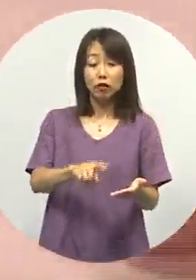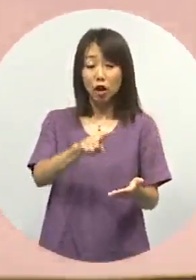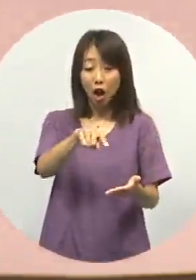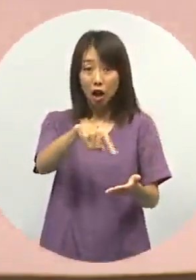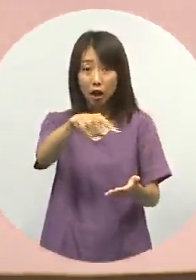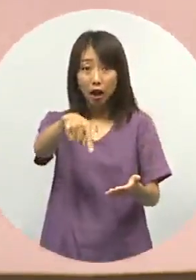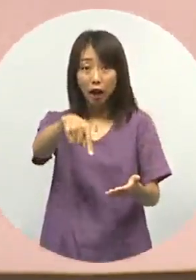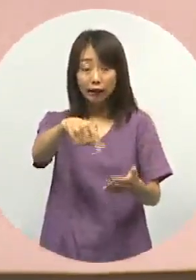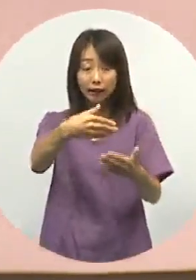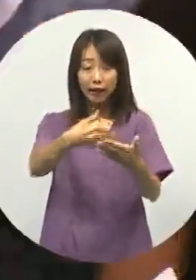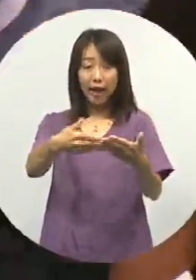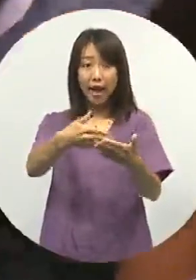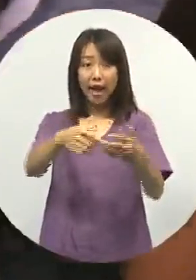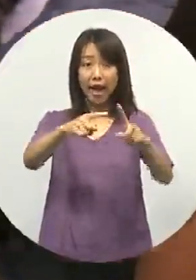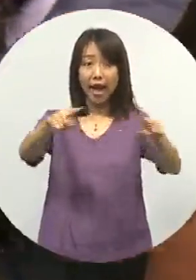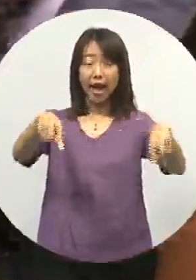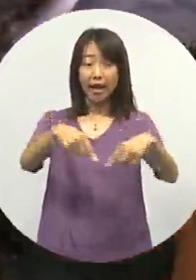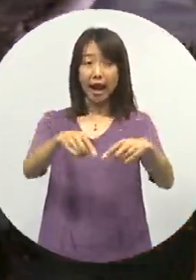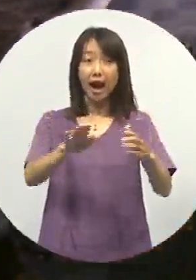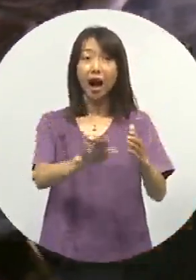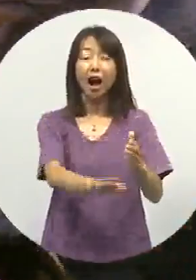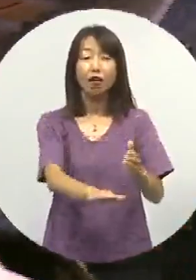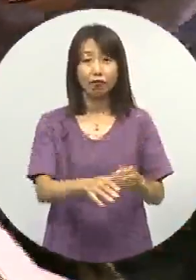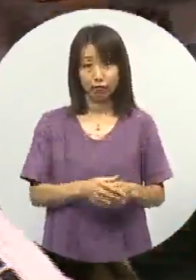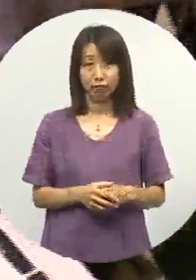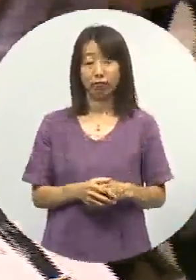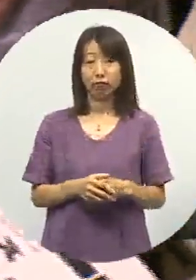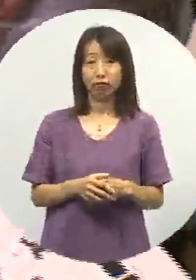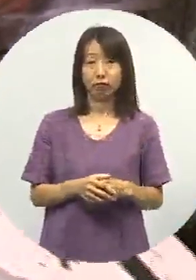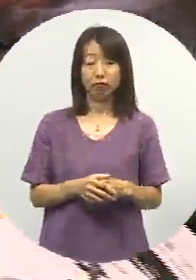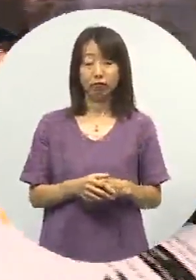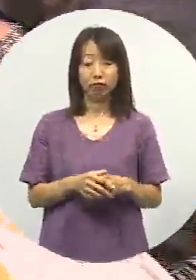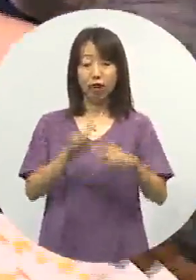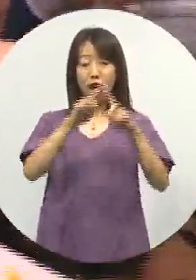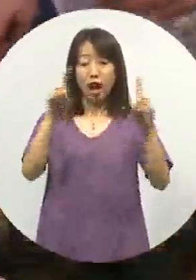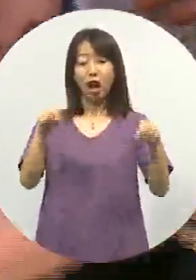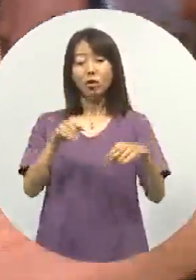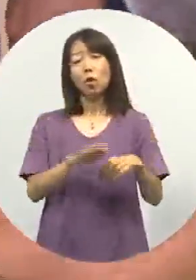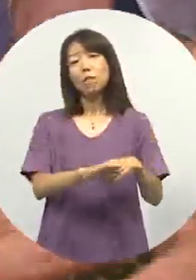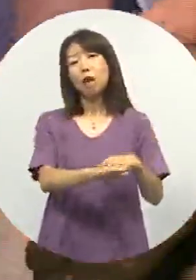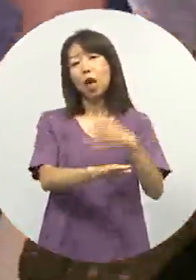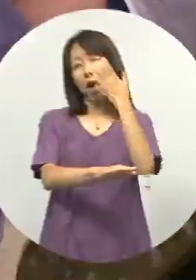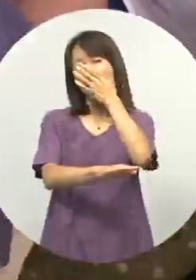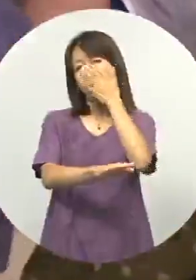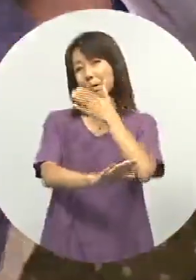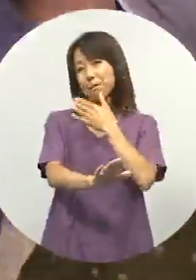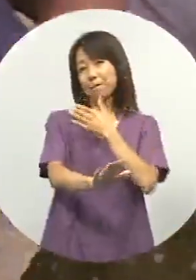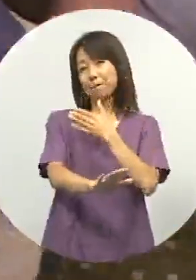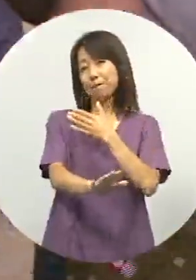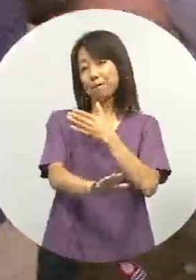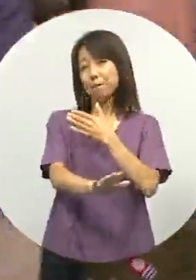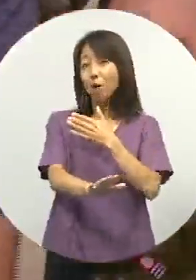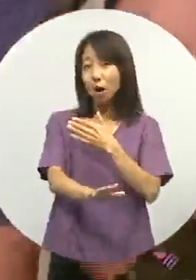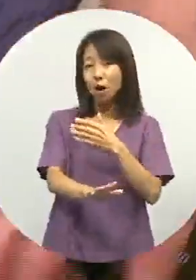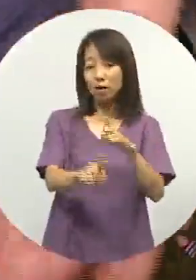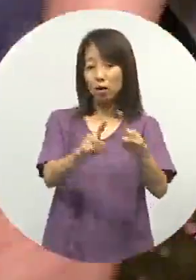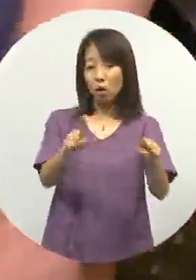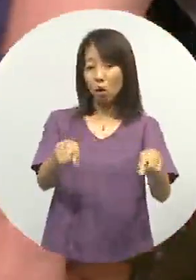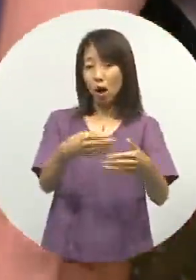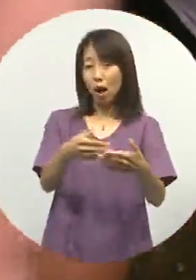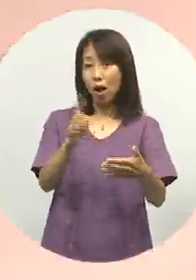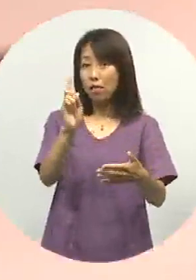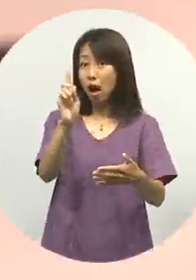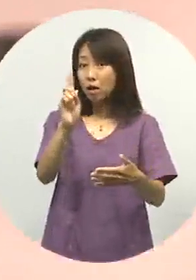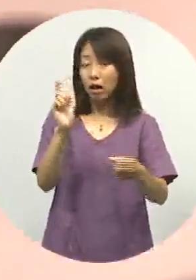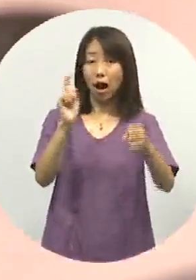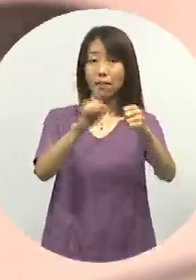1枚の絵があります。その箱の中に手を入れて 参加者は何のイラストか当てる